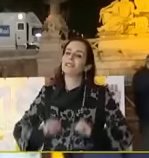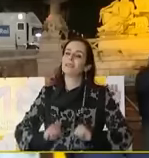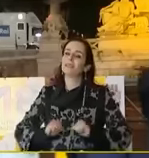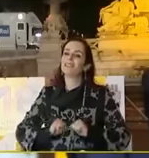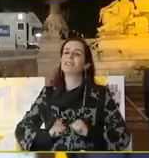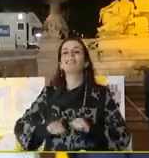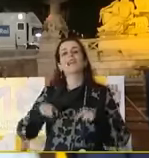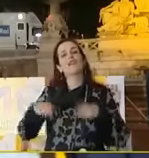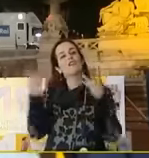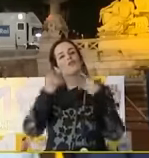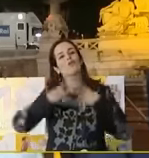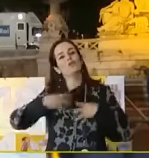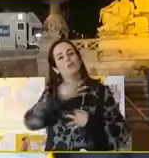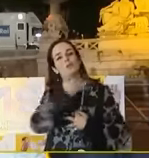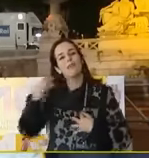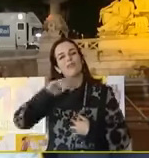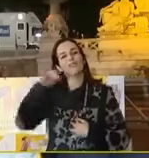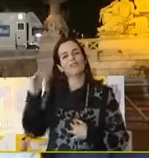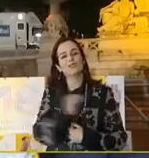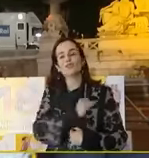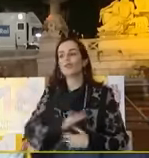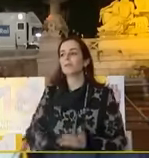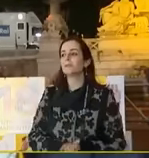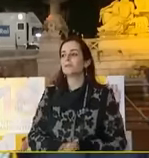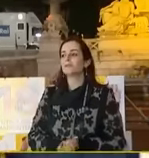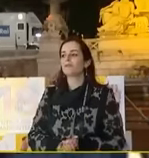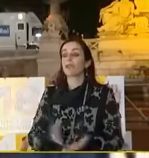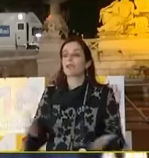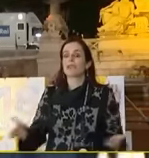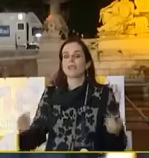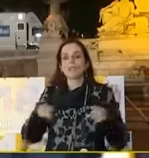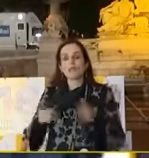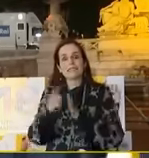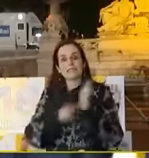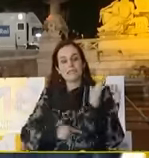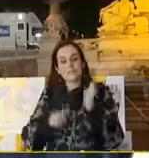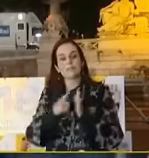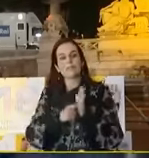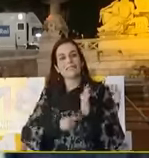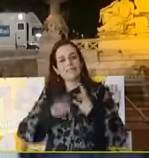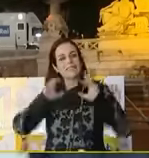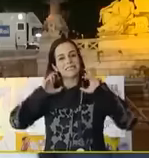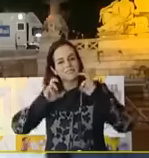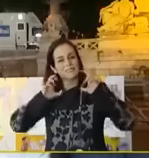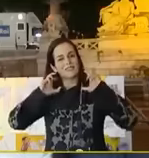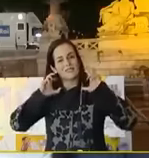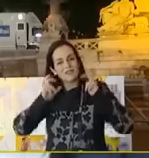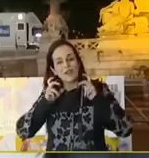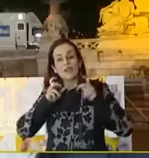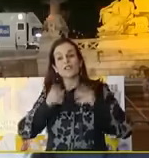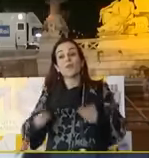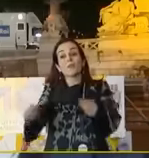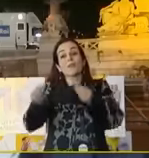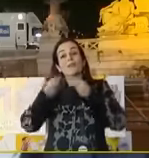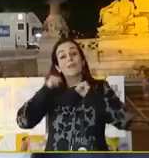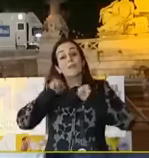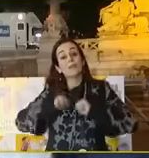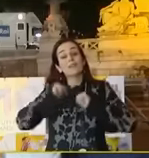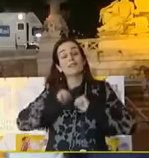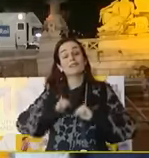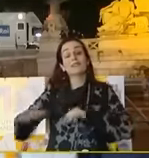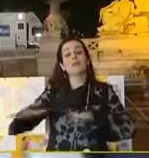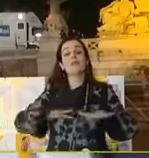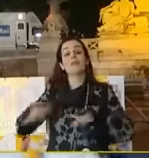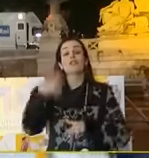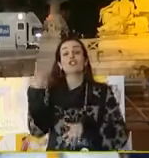nostri attivisti che in questi mesi si sono spesi tantissimo per permettere al Movimento 5 Stelle di centrare questo doppio